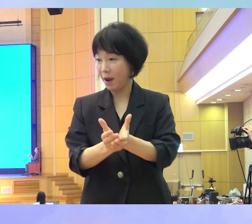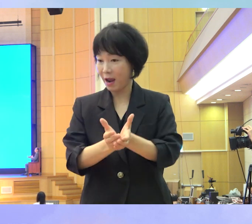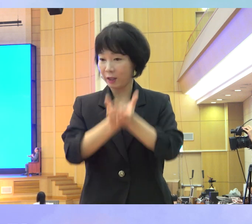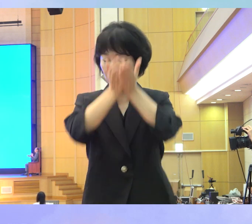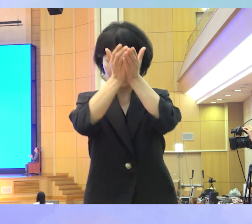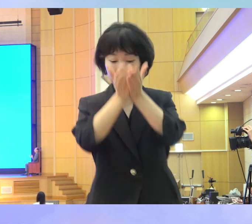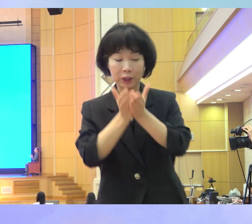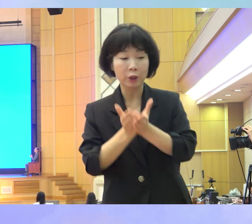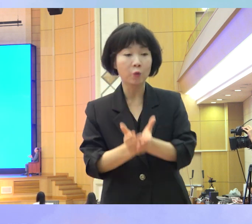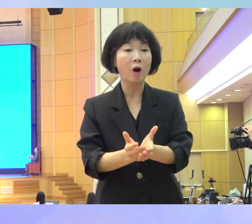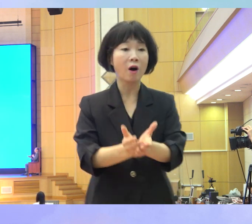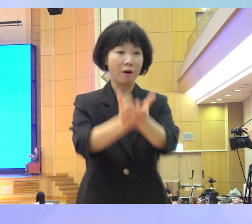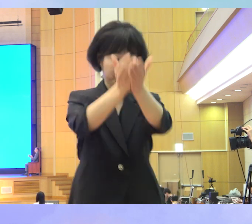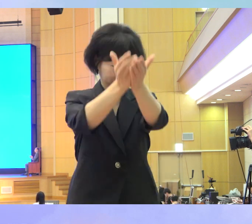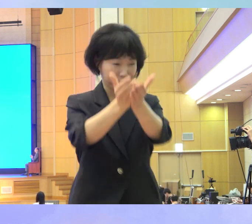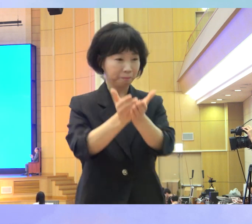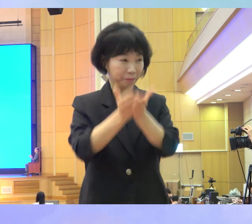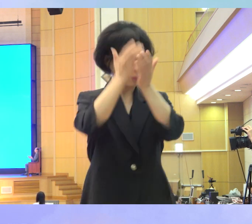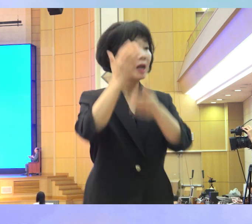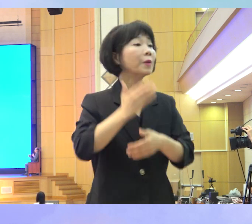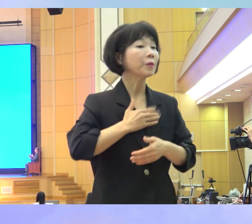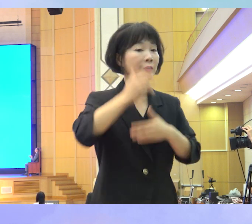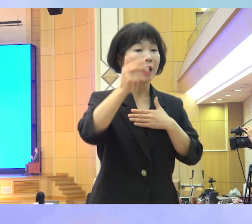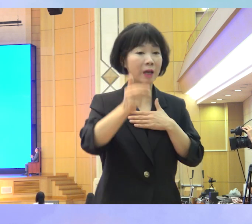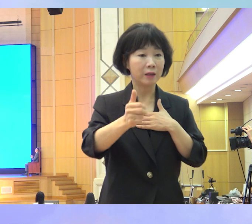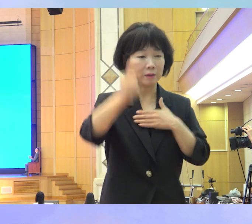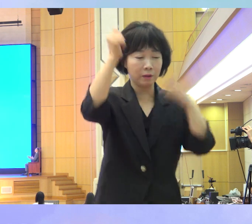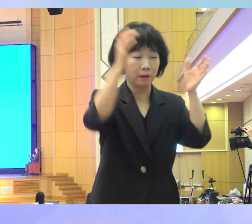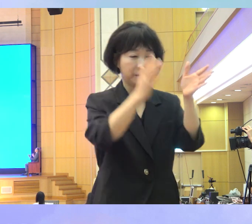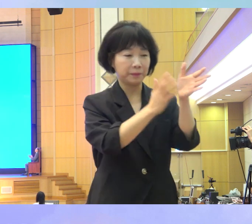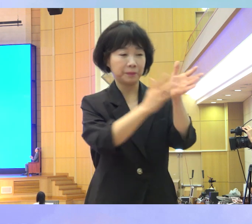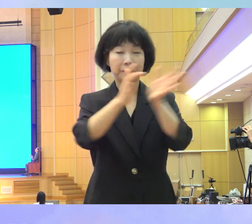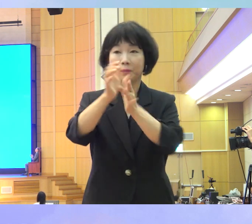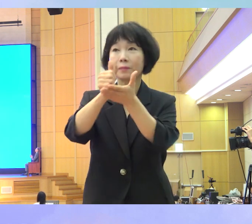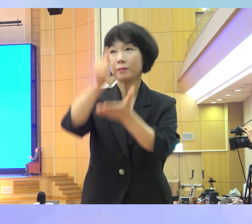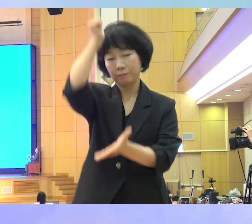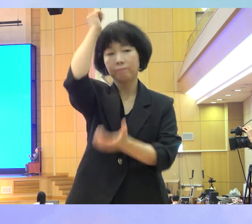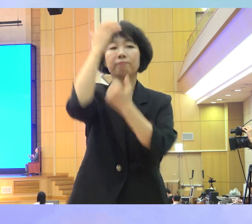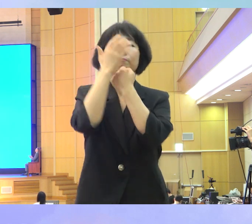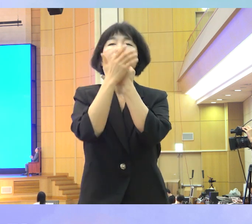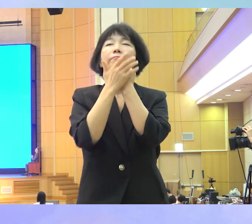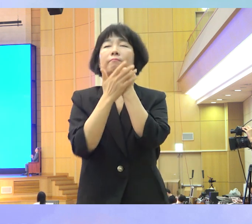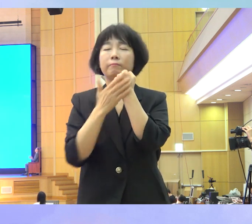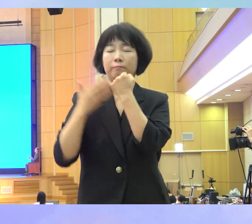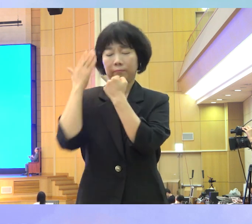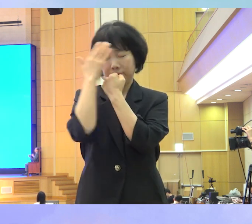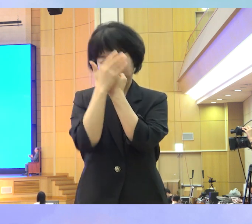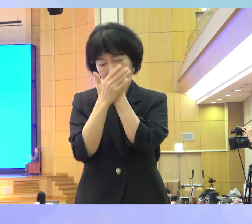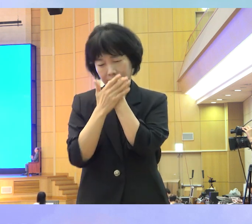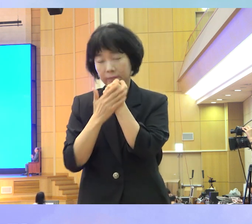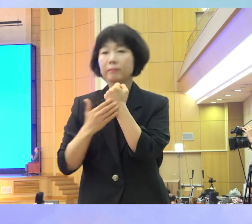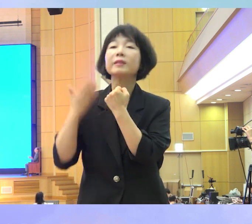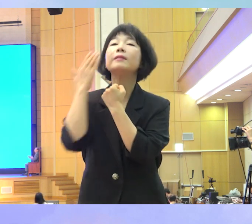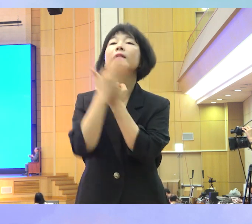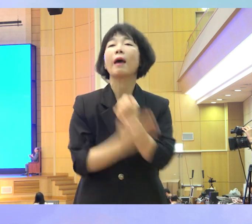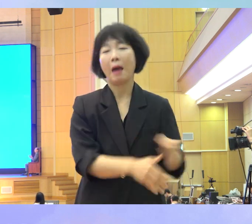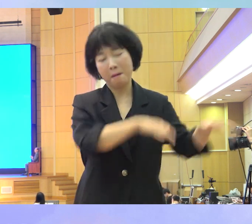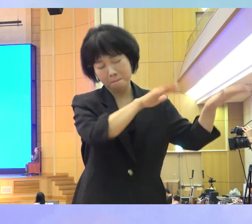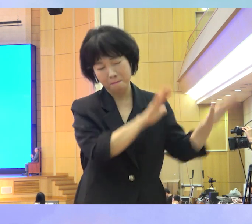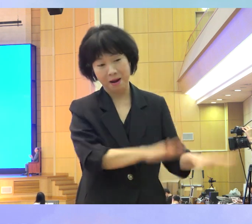창파의 배 띄워 내 주 예수 은혜의